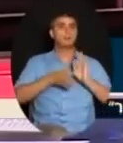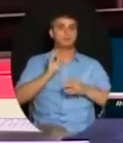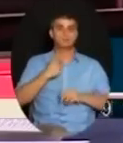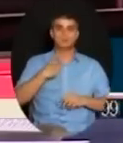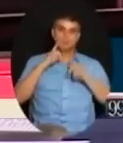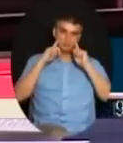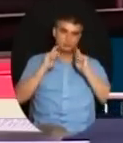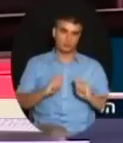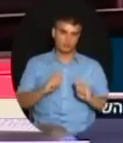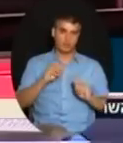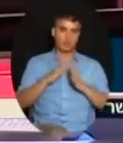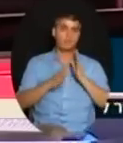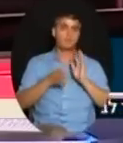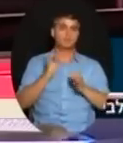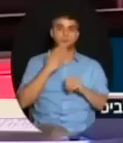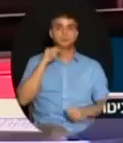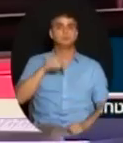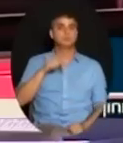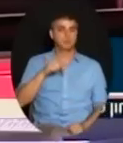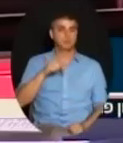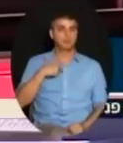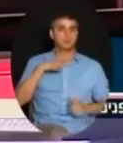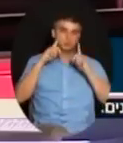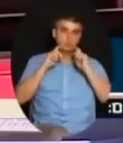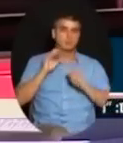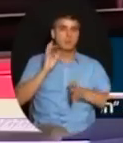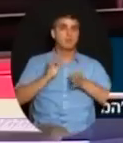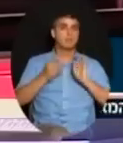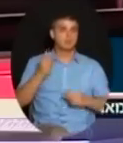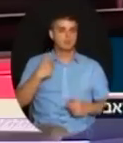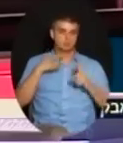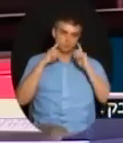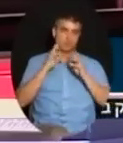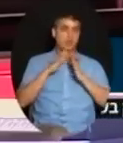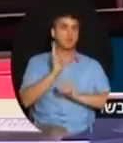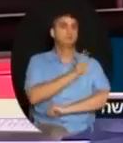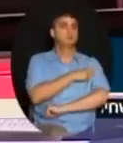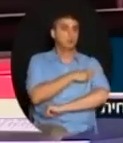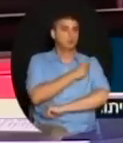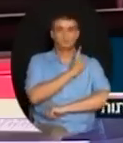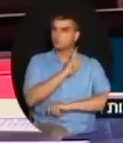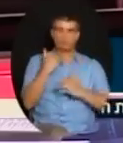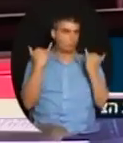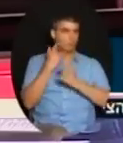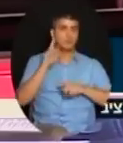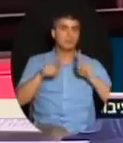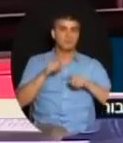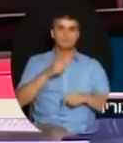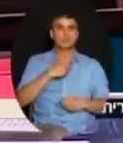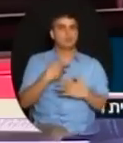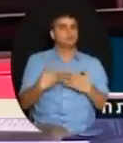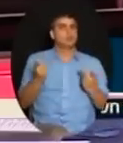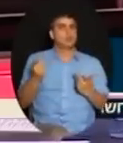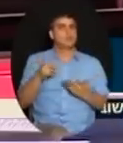ואני סומכת על בתי המשפט בישראל, סומכת על הפרקליטות, סומכת על המשטרה. זה לא שהם לא טועים לפעמים, זה לא שאין